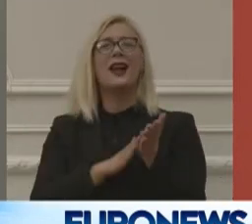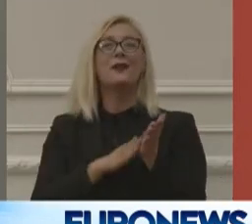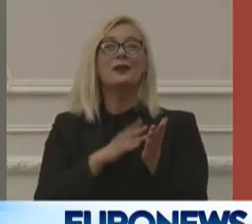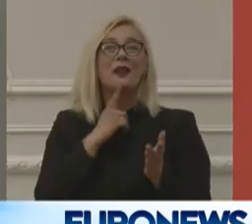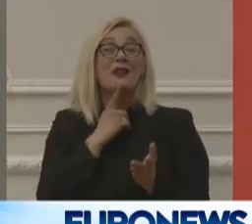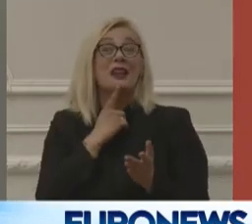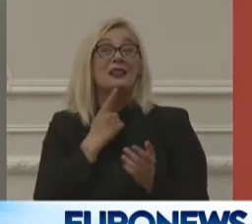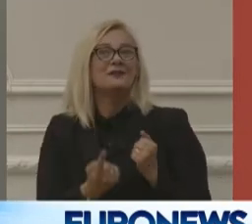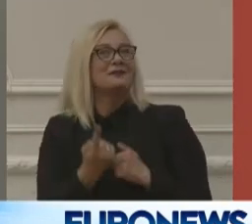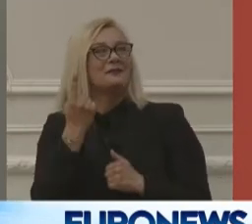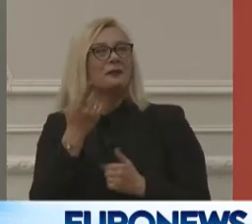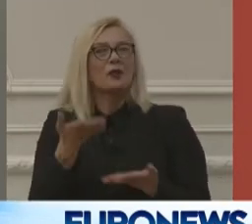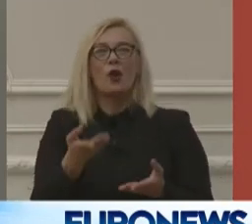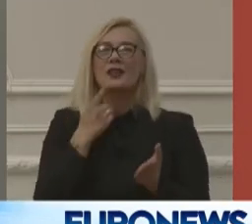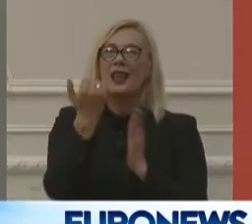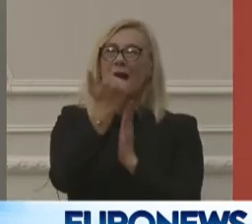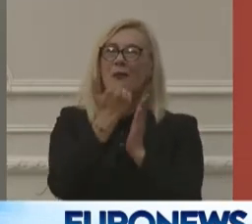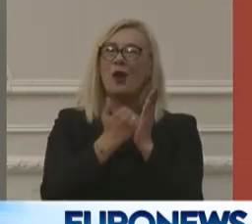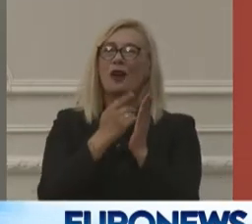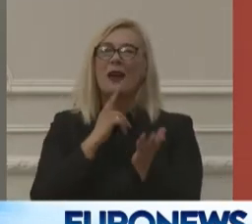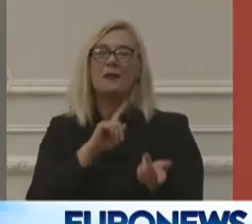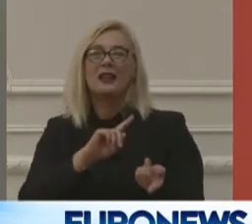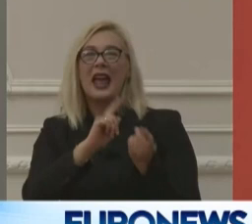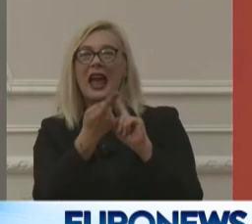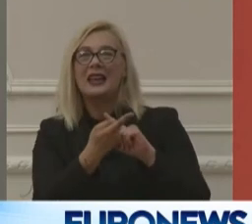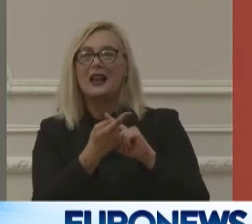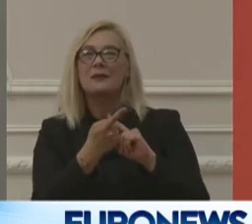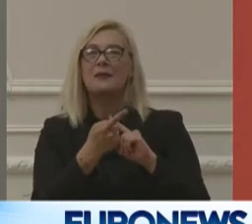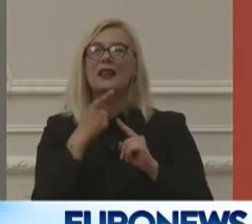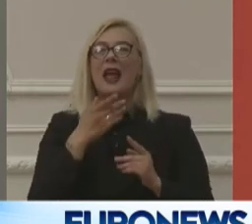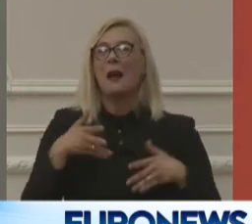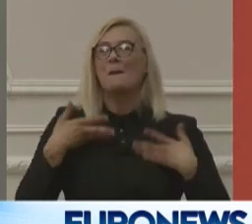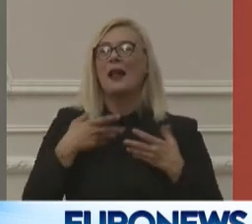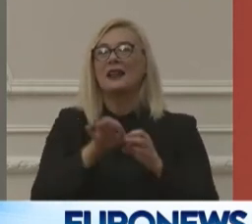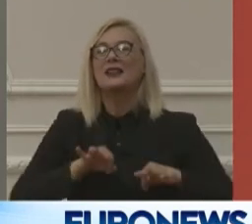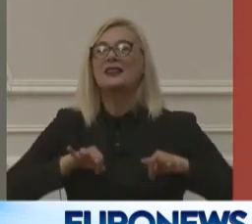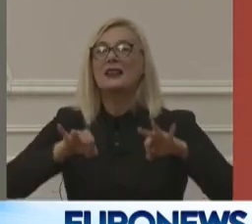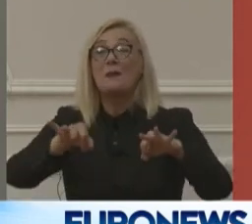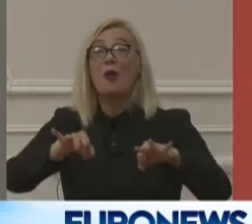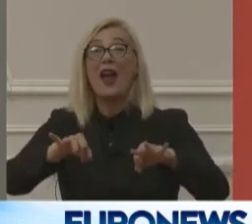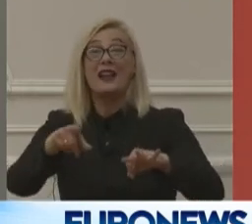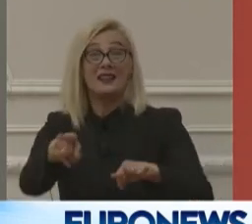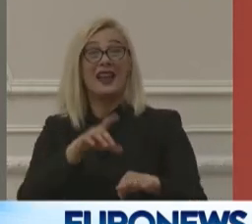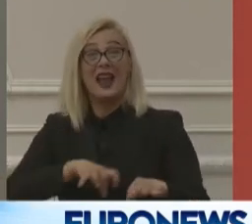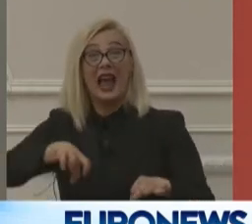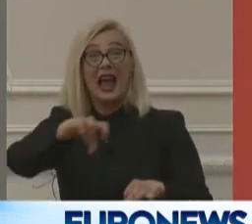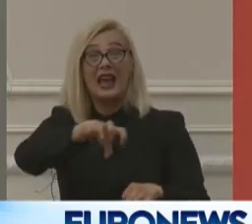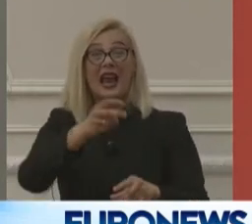shembuj të shumtë të cilët frymzojnë, këto janë programet për shkëmbim dhe projekte të ndryshme